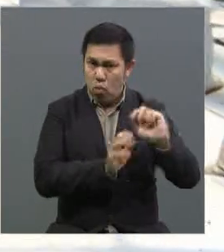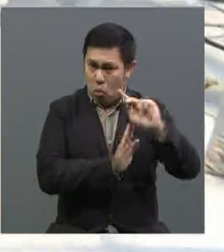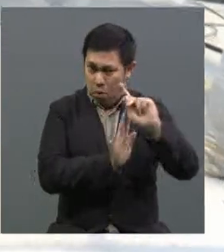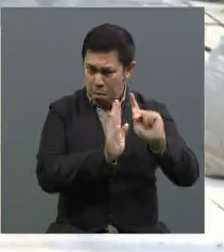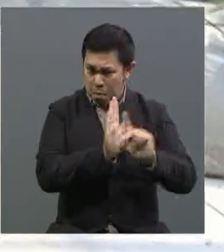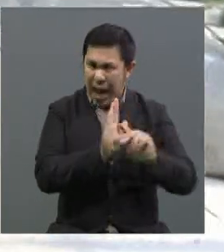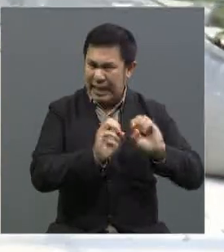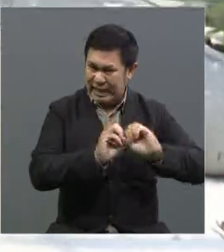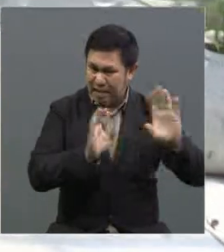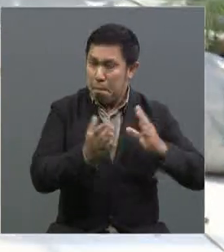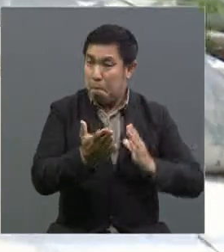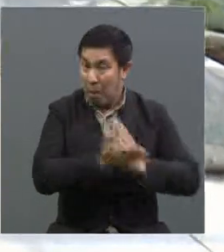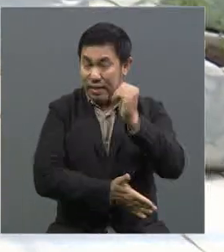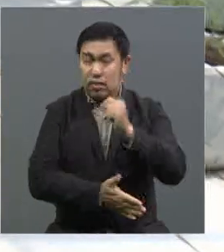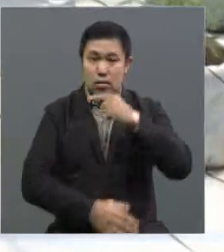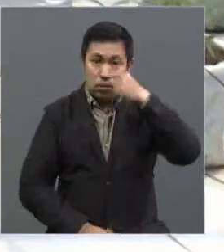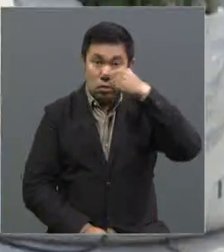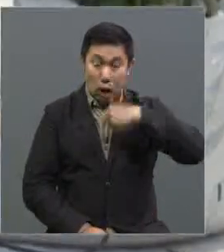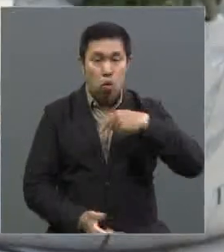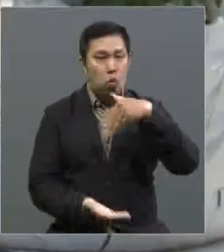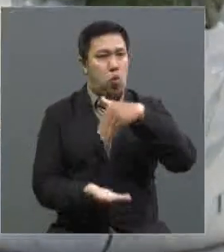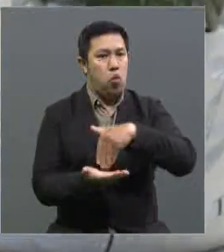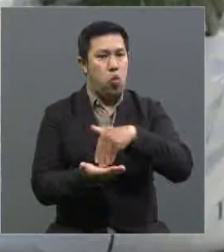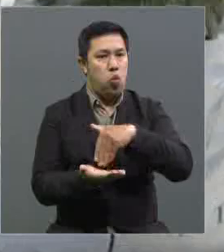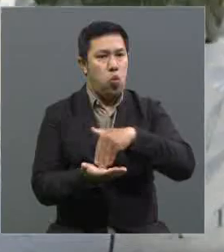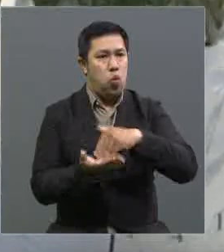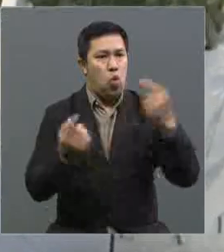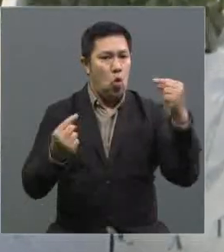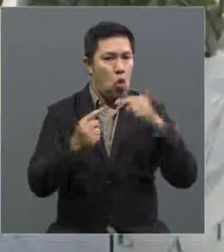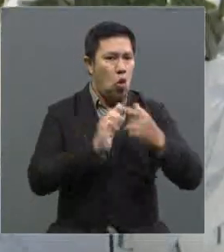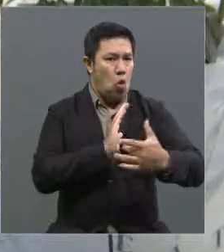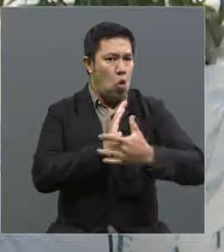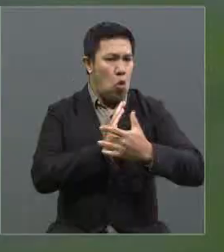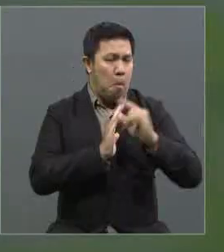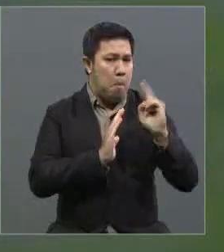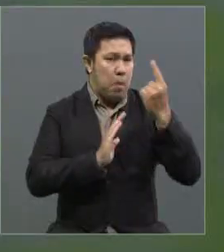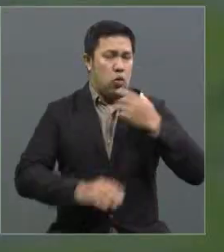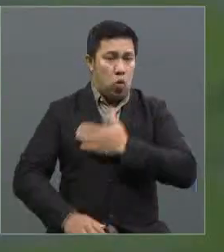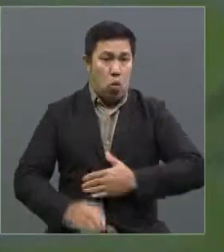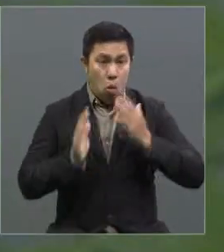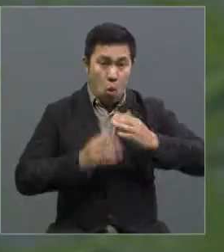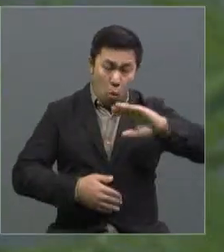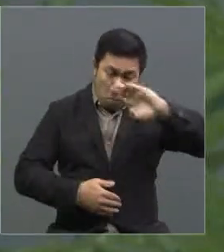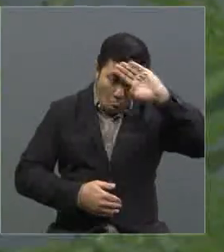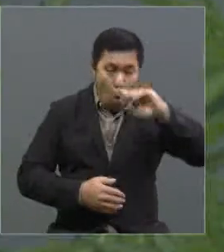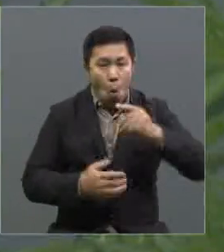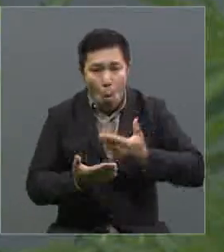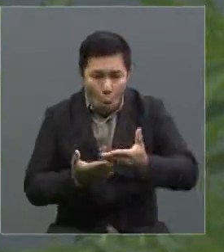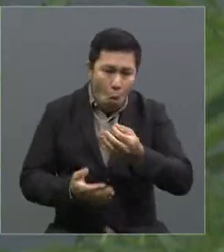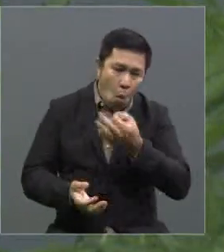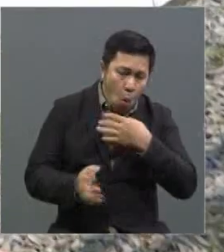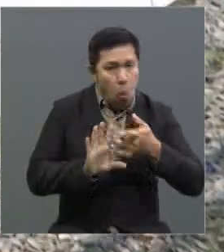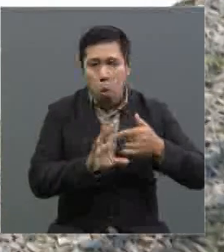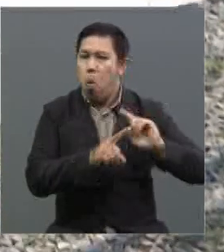หมายออกมาถ้ากฎหมายผ่านเนี่ยจะทำให้ไทยเรากลายเป็นศูนย์กลางเกี่ยวกับนวัตกรรมสุขภาพผู้ป่วยจะสามารถจับต้องได้